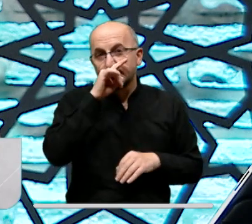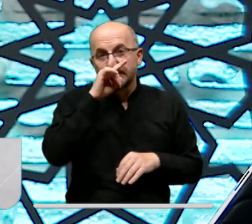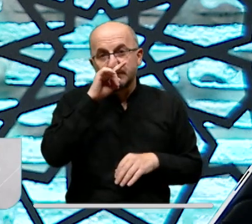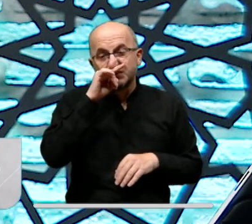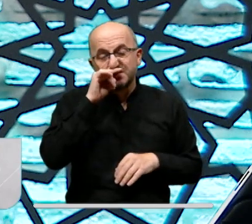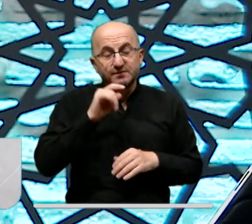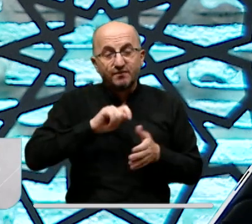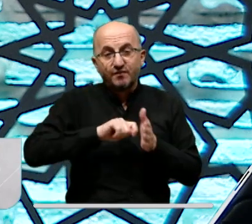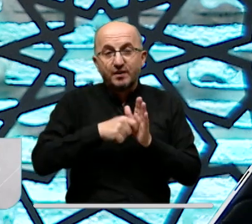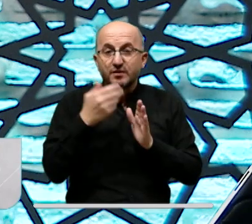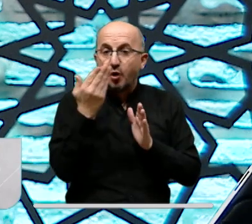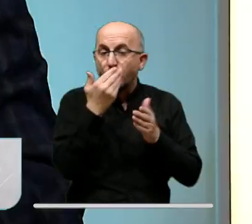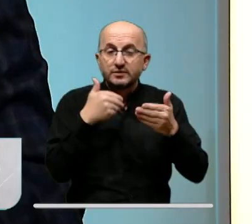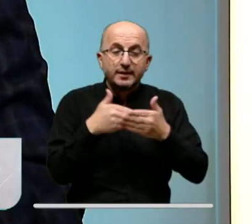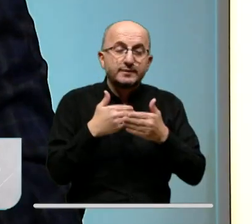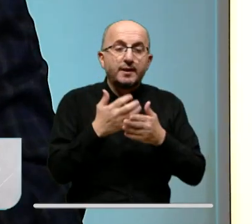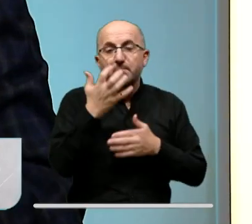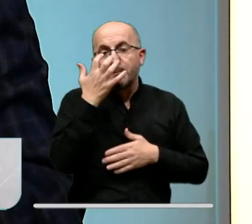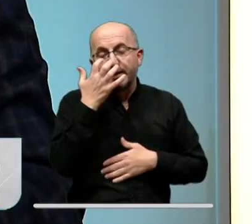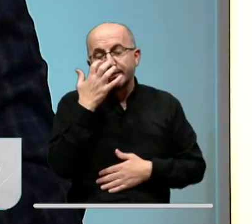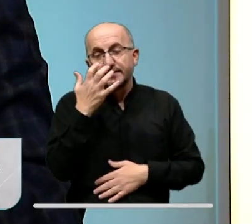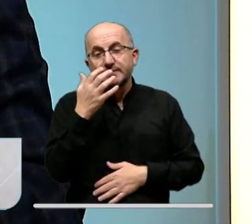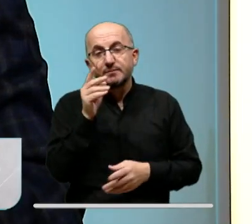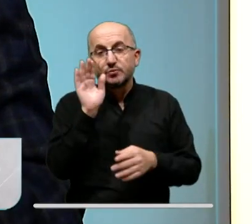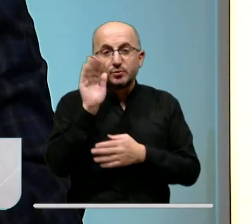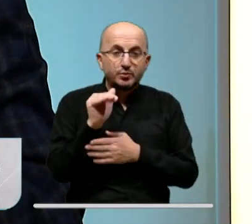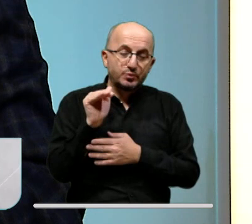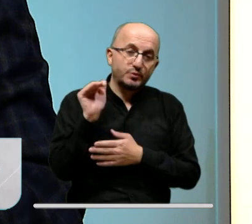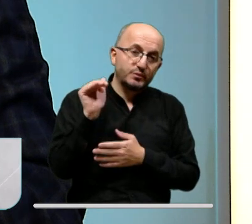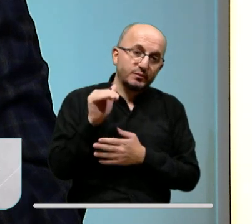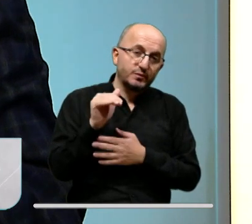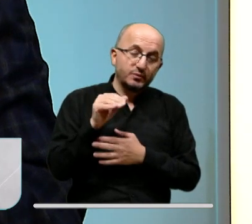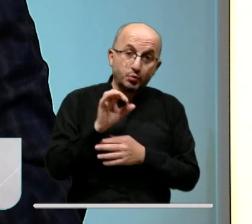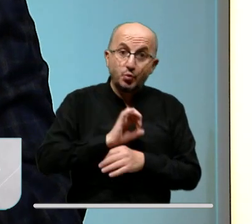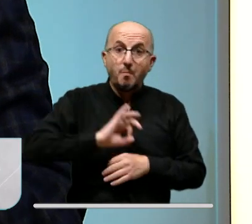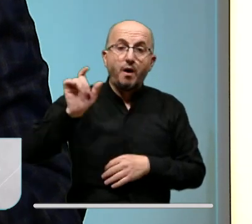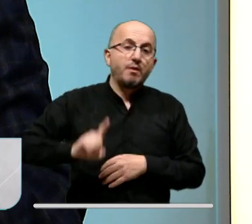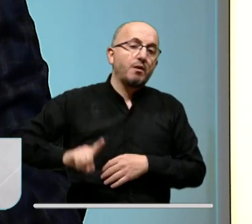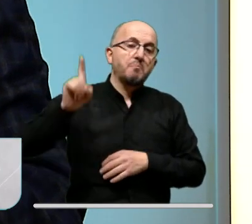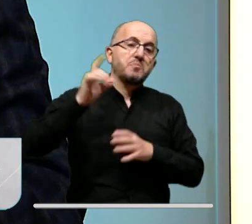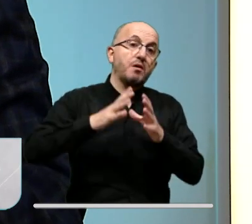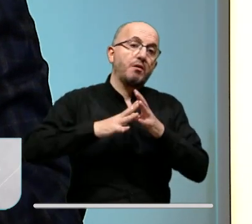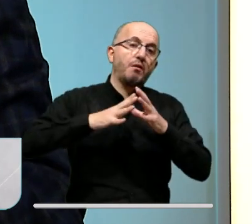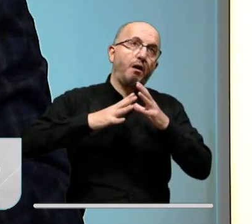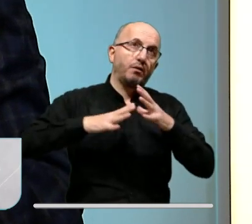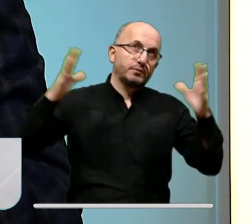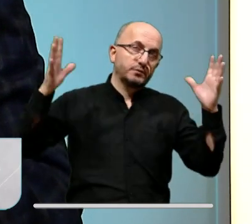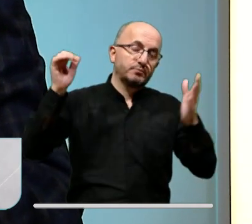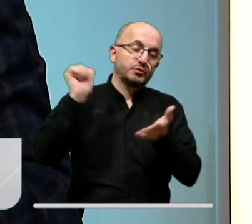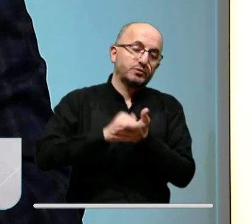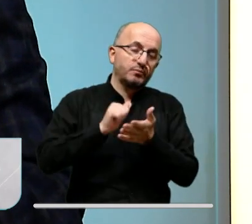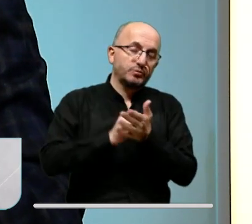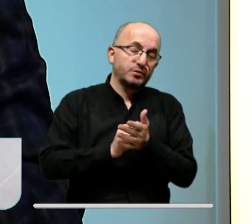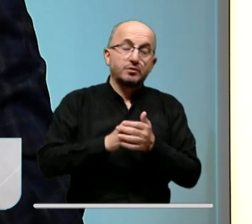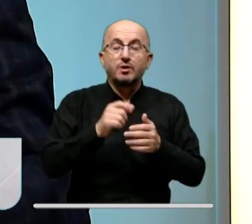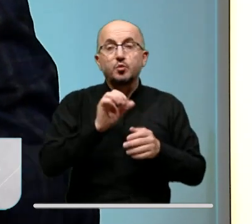fati okuyacak kadar bekleyip Ondan sonra rükuya gider rükuda Sübhane rabbiyel azim der secdede Sübhane